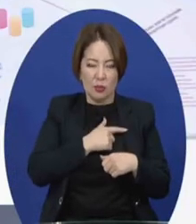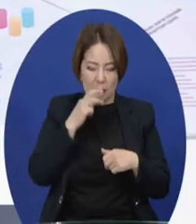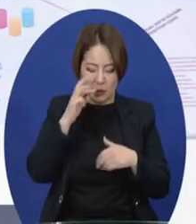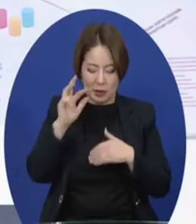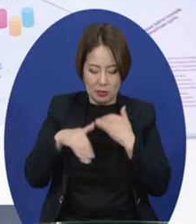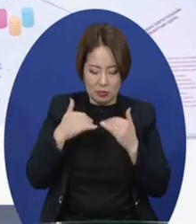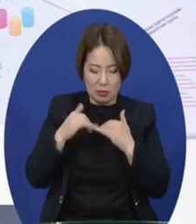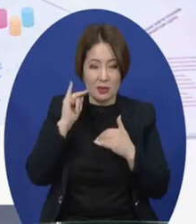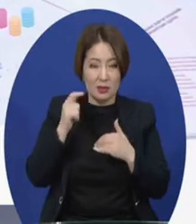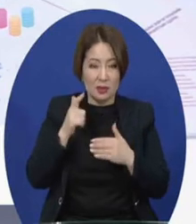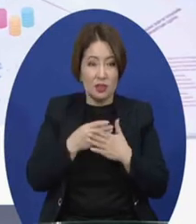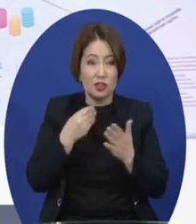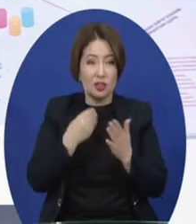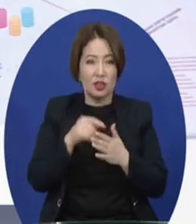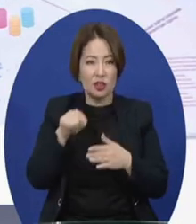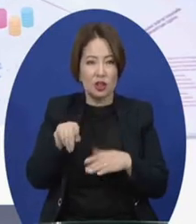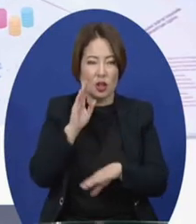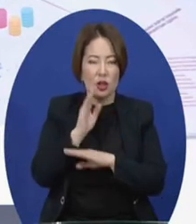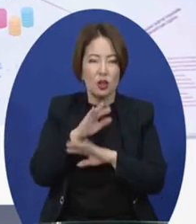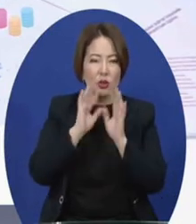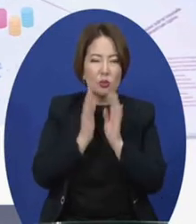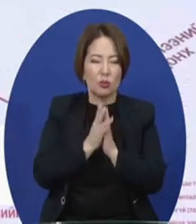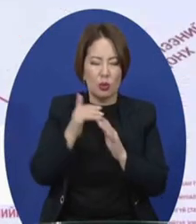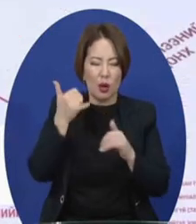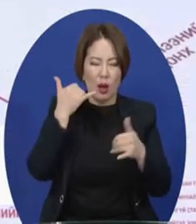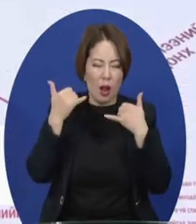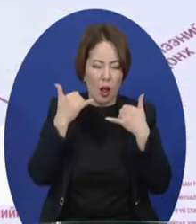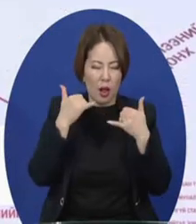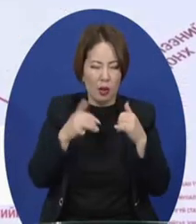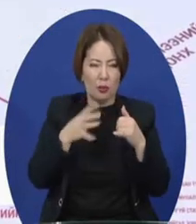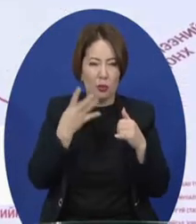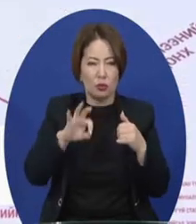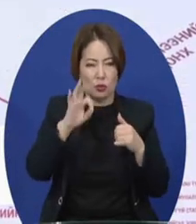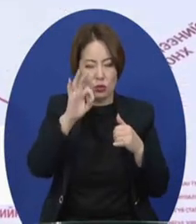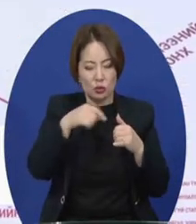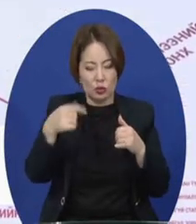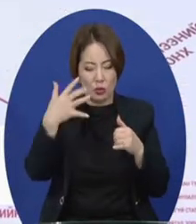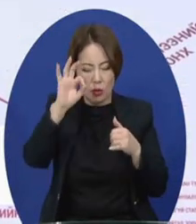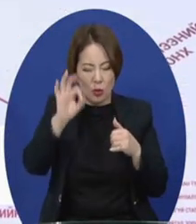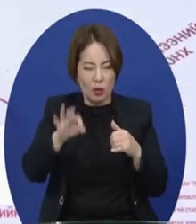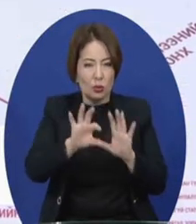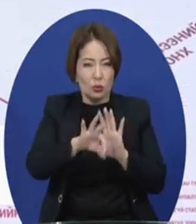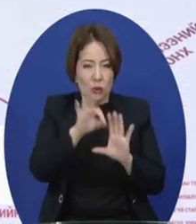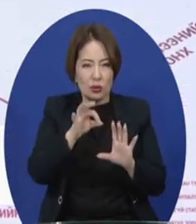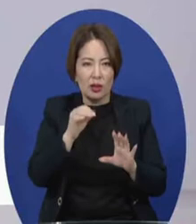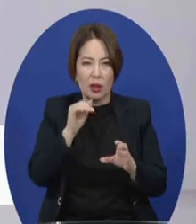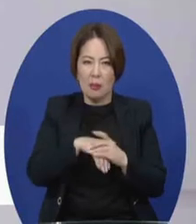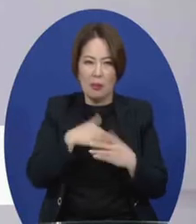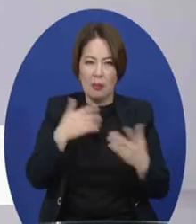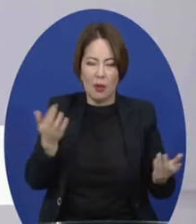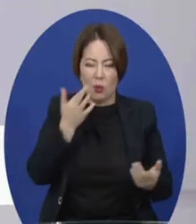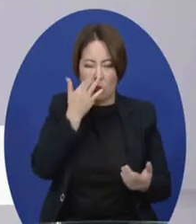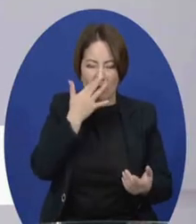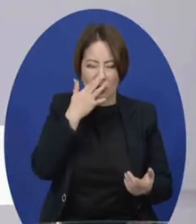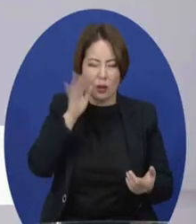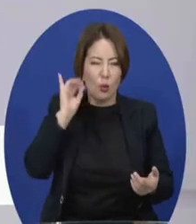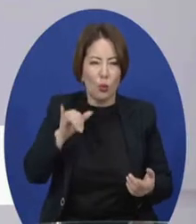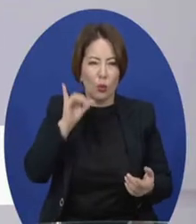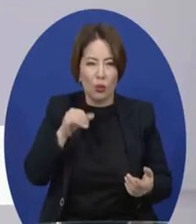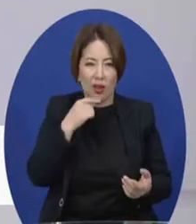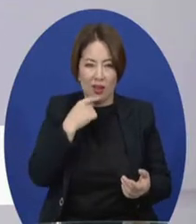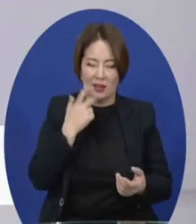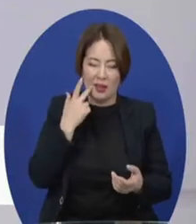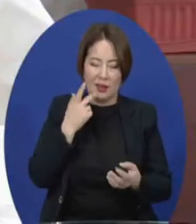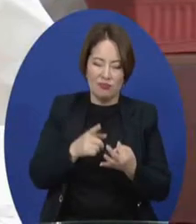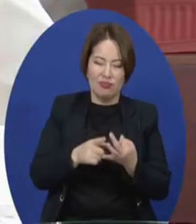байна. Тухайлбал тухайн өдрийн нийт дуудлага мэдээллийн 40-50% нь суглаанд хоцсонгүй хуурамч суглаа гэх дуудлага эзэлдэг